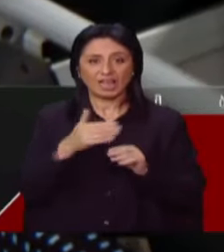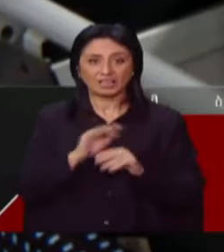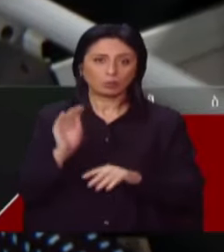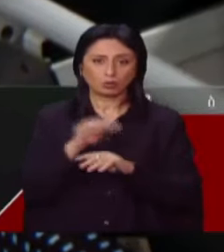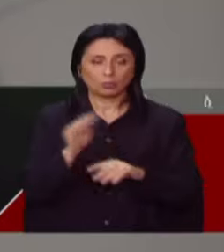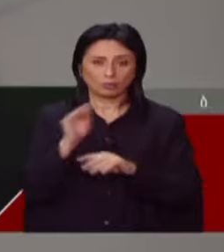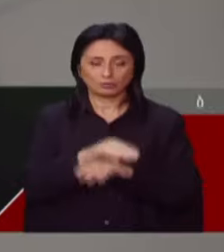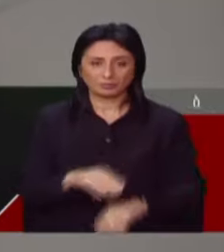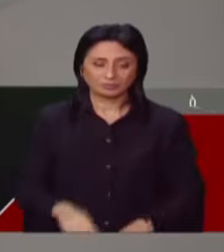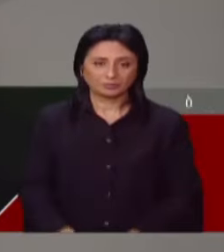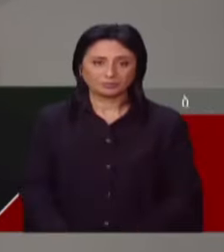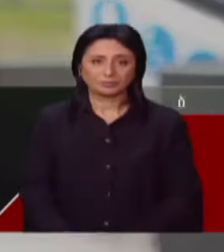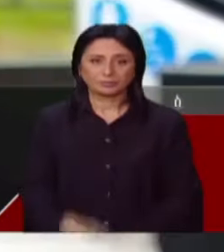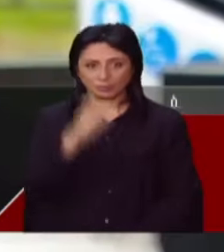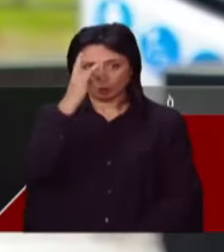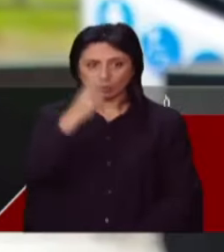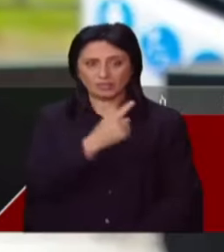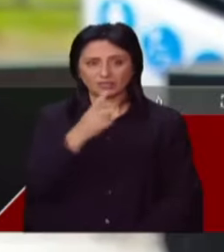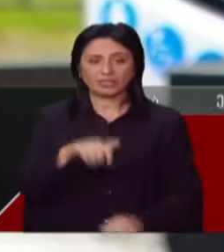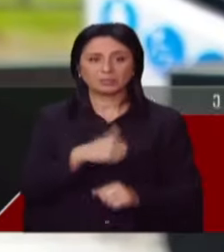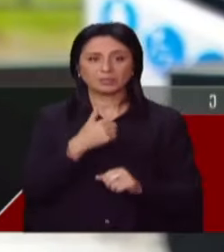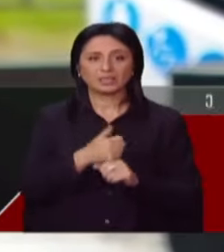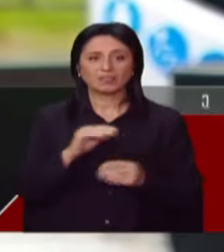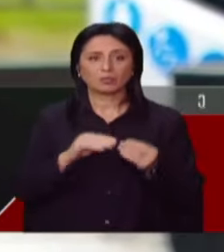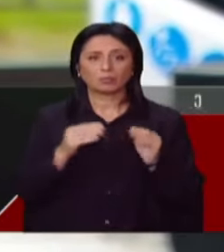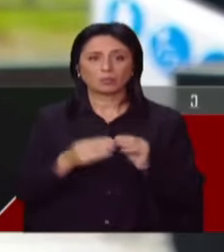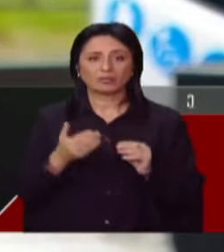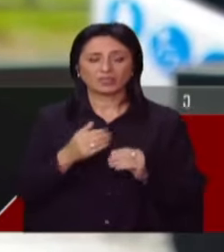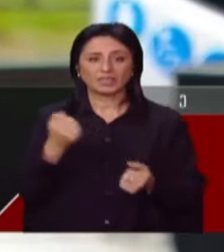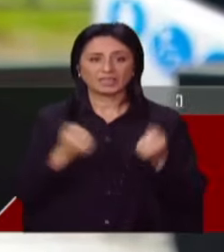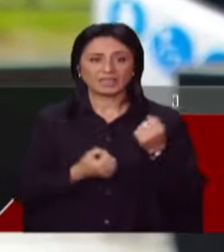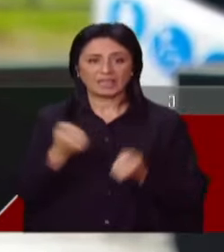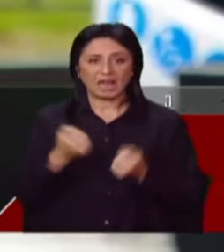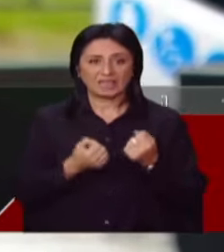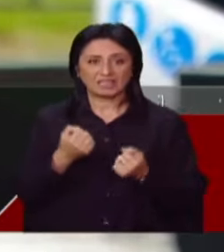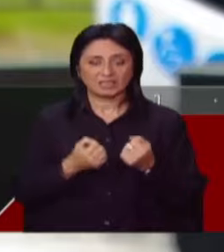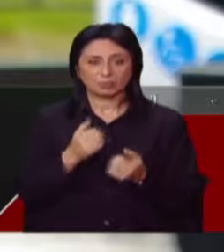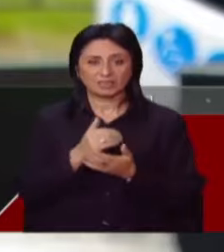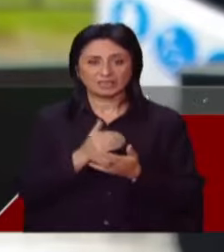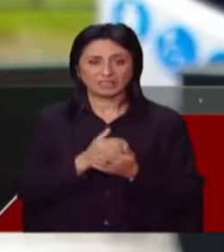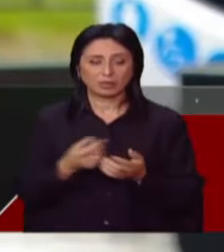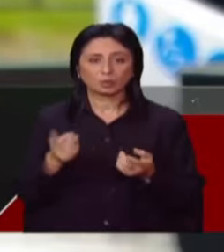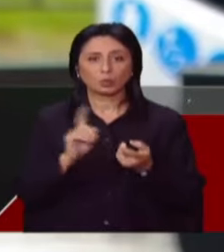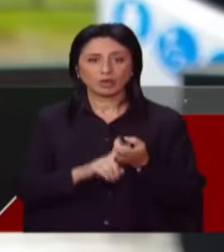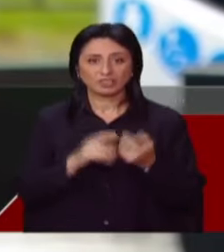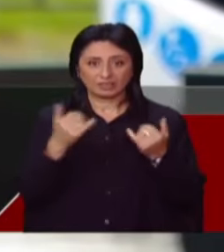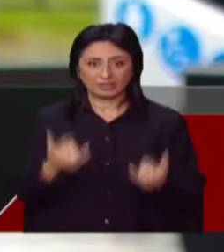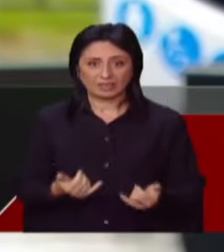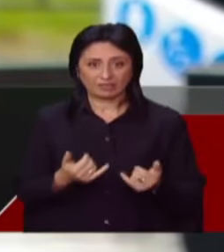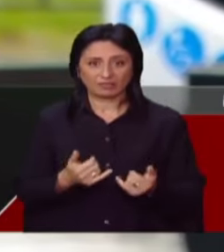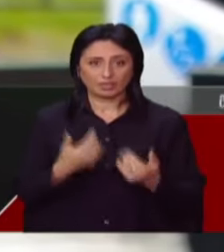ეტაპობრივად შევა ქალაქში. რუსთავის ერთ-ერთი მთავარი გამოწვევა, რომელიც სატრანსპორტო სისტემას უკავშირდებოდა,